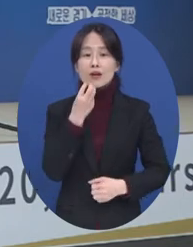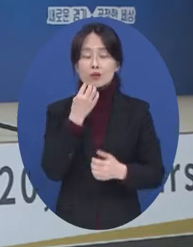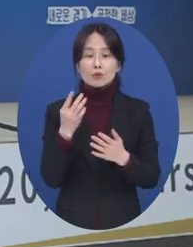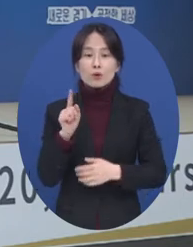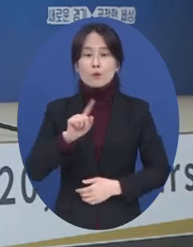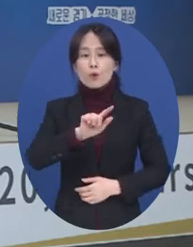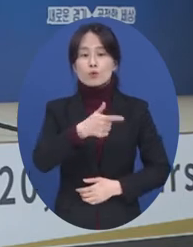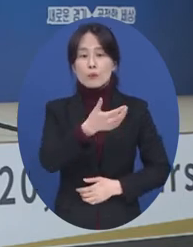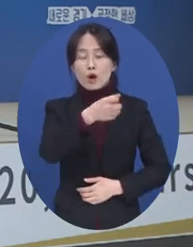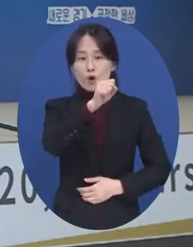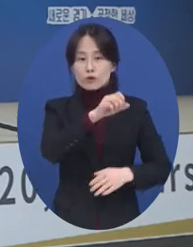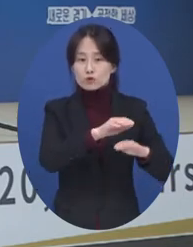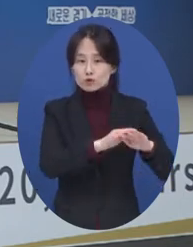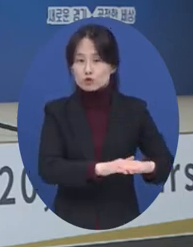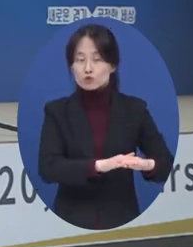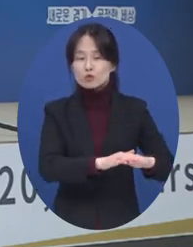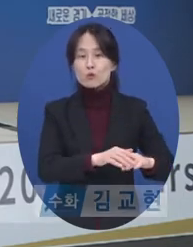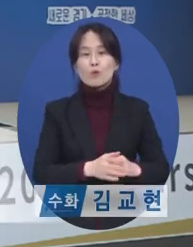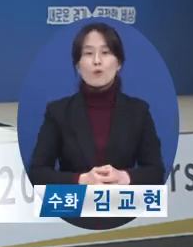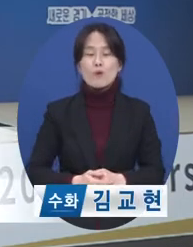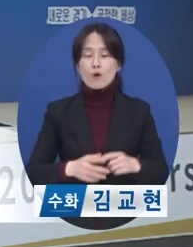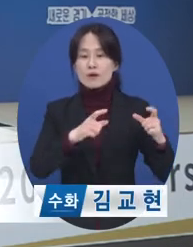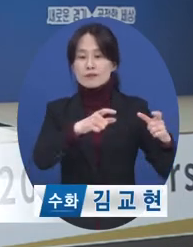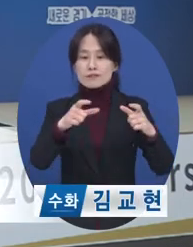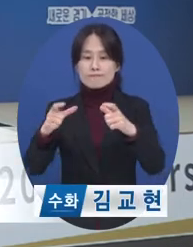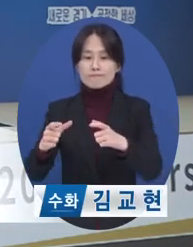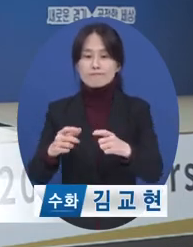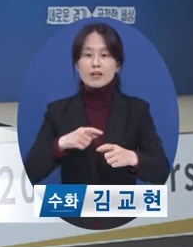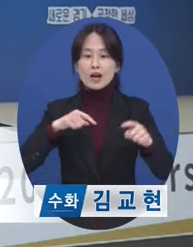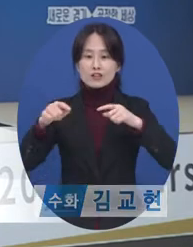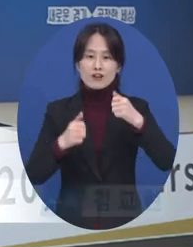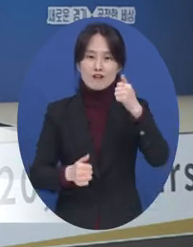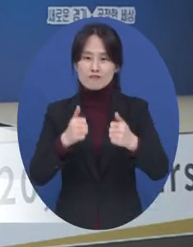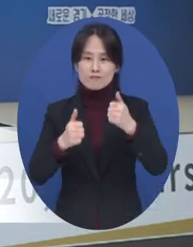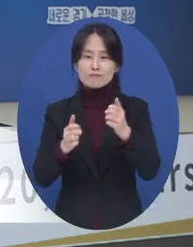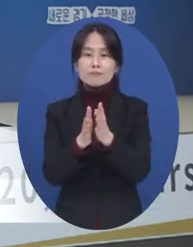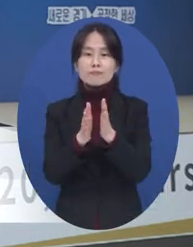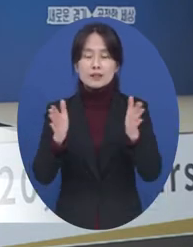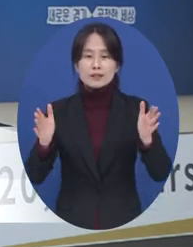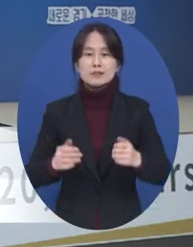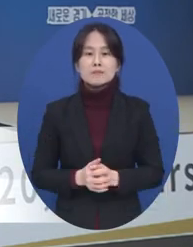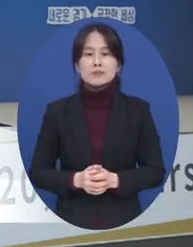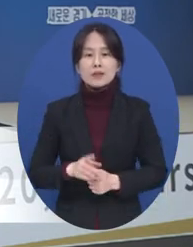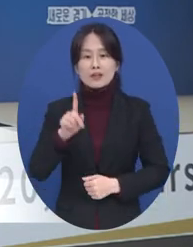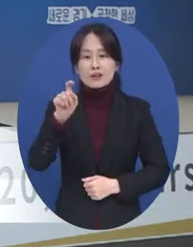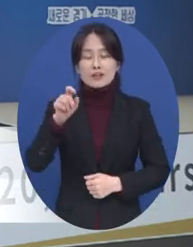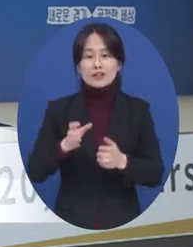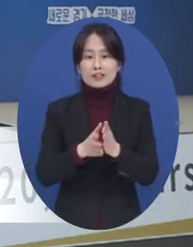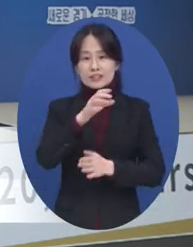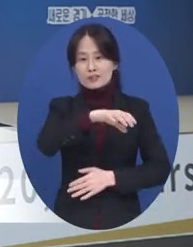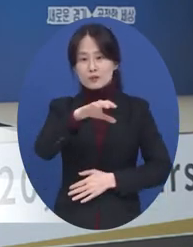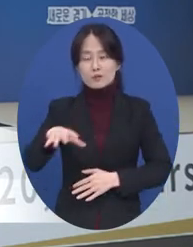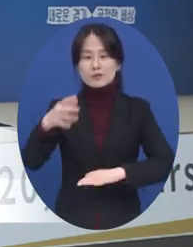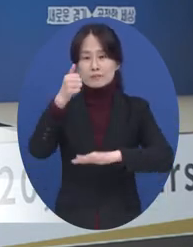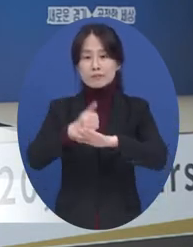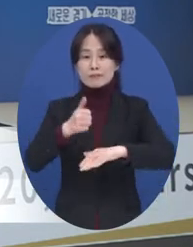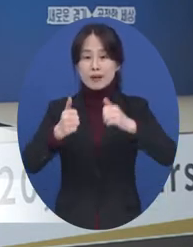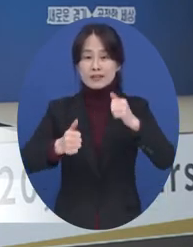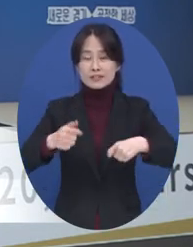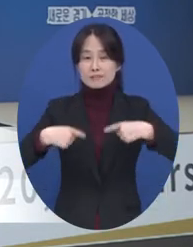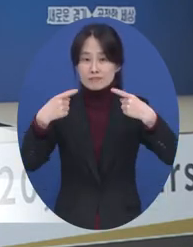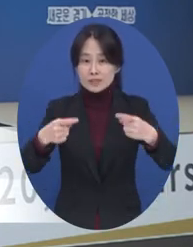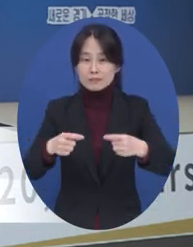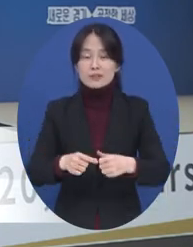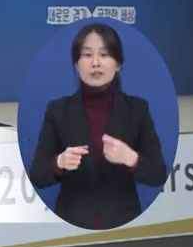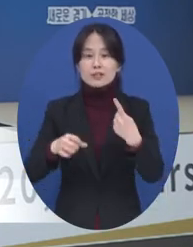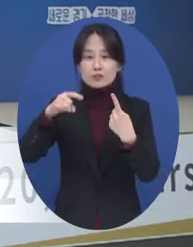경기도가 600억 원 규모의 특조금을 걸고 지자체 간 정책 경쟁의 장을 열었습니다. 11개 시군이 최종 무대에 올랐고